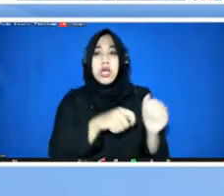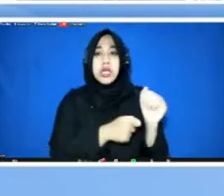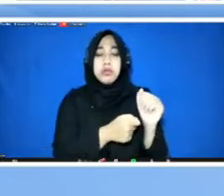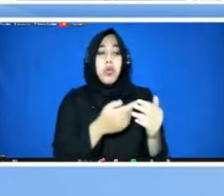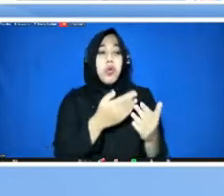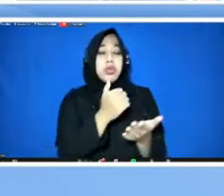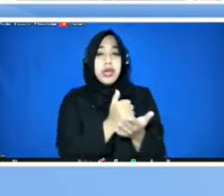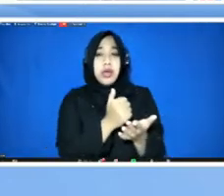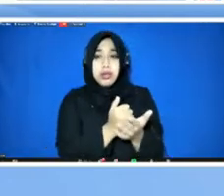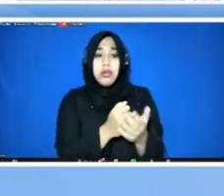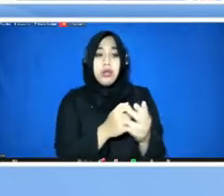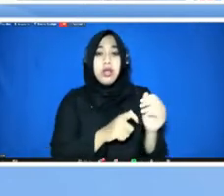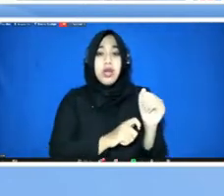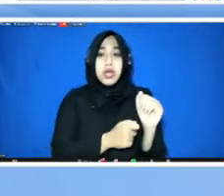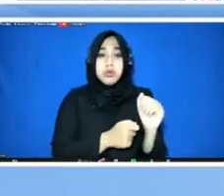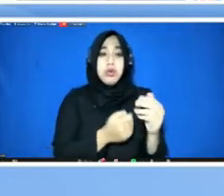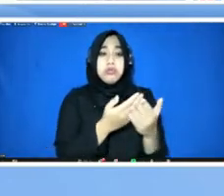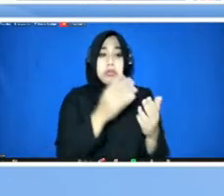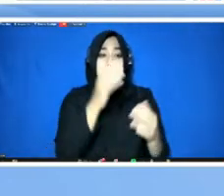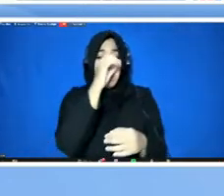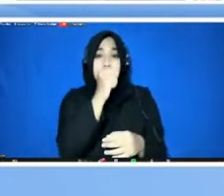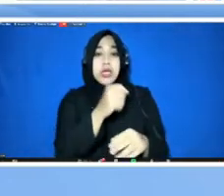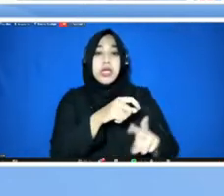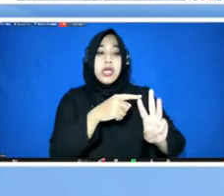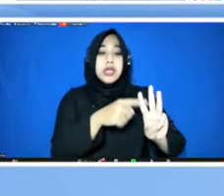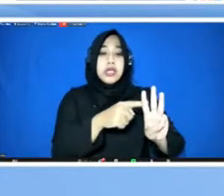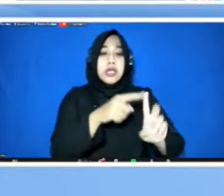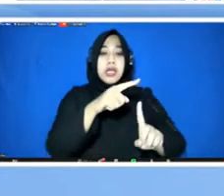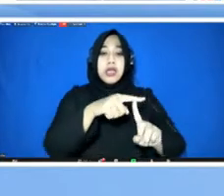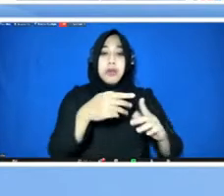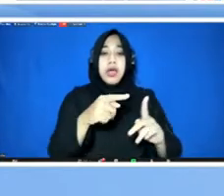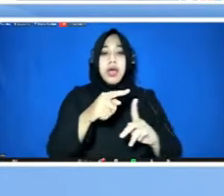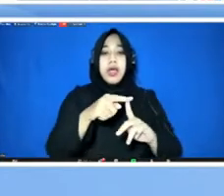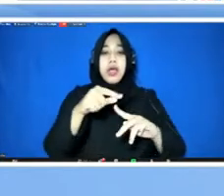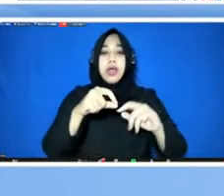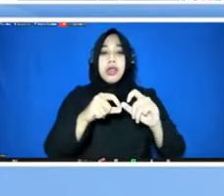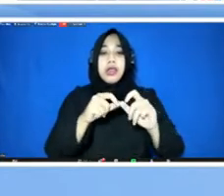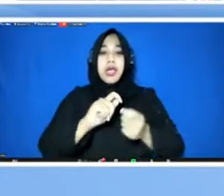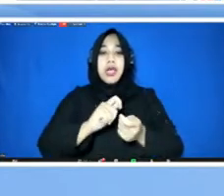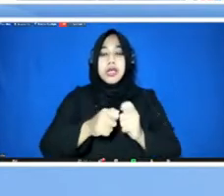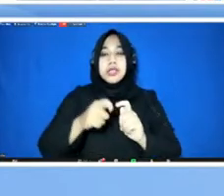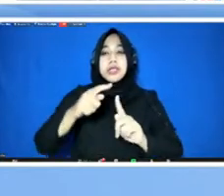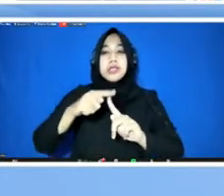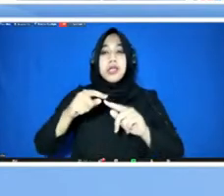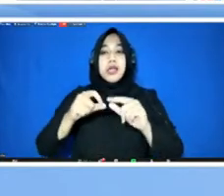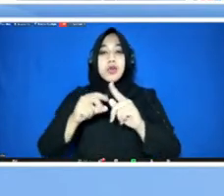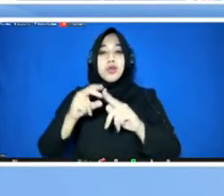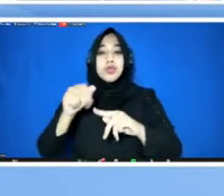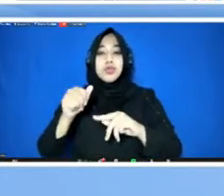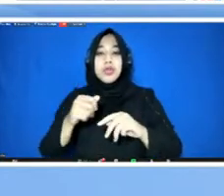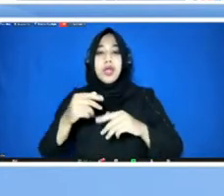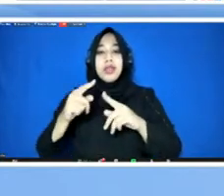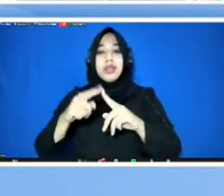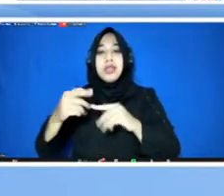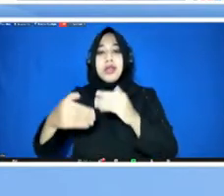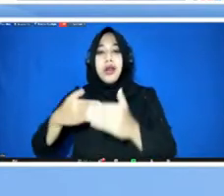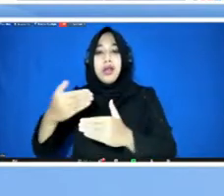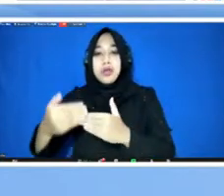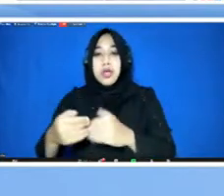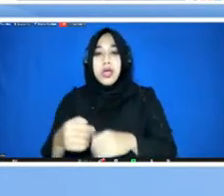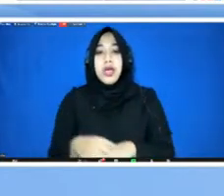mengetahui bahwa 3T merupakan kepanjangan dari tes, telusur, dan tindak lanjut, ada sebanyak